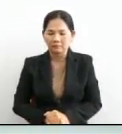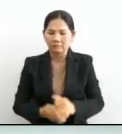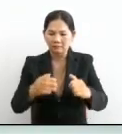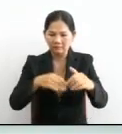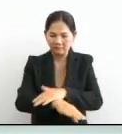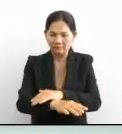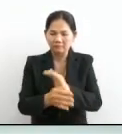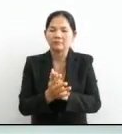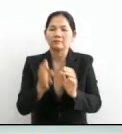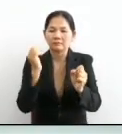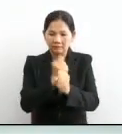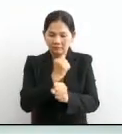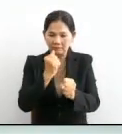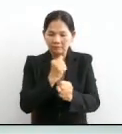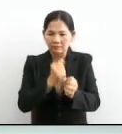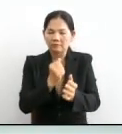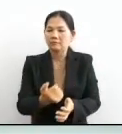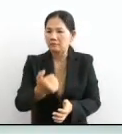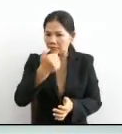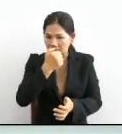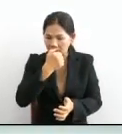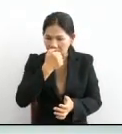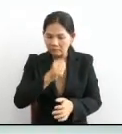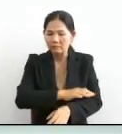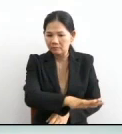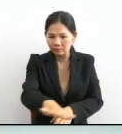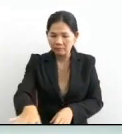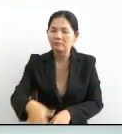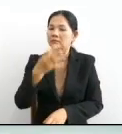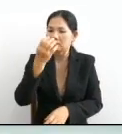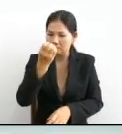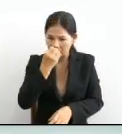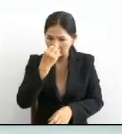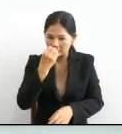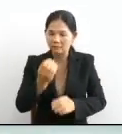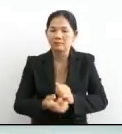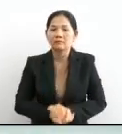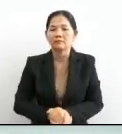nóng cà thơ chiên nóng chấm lấy